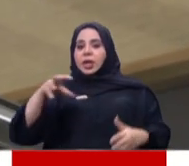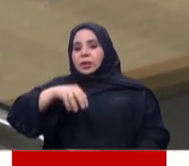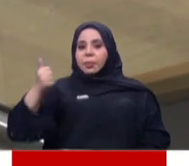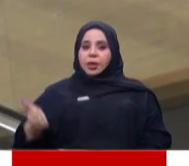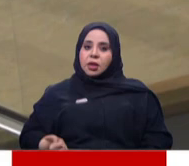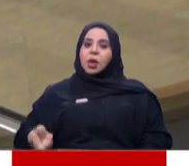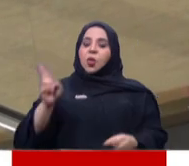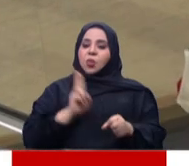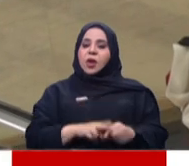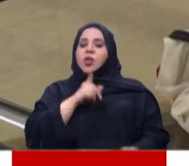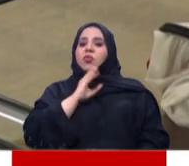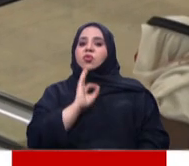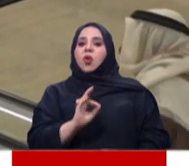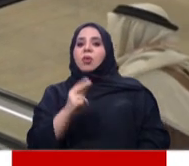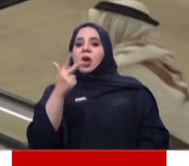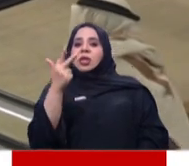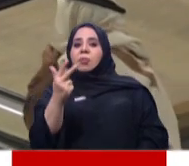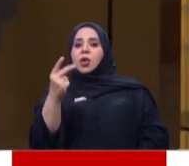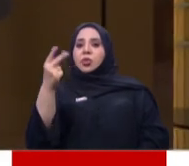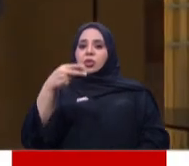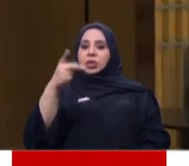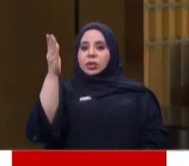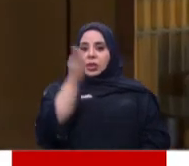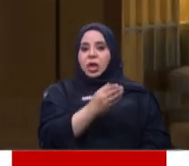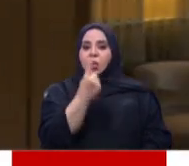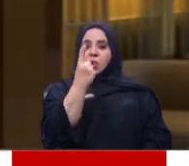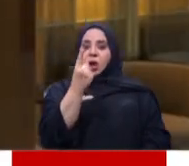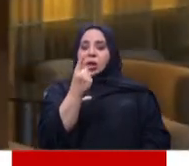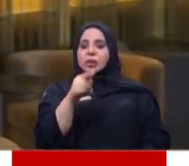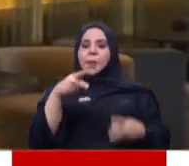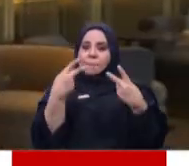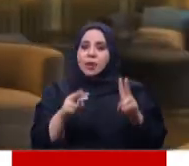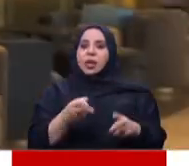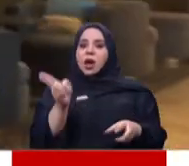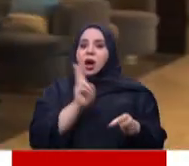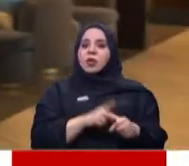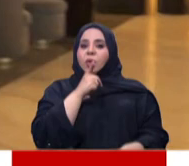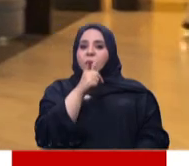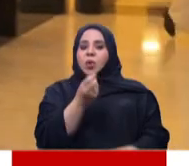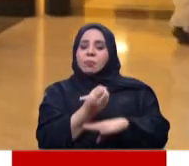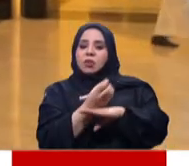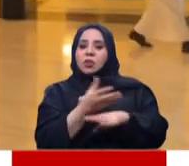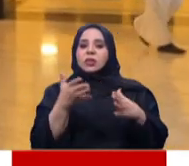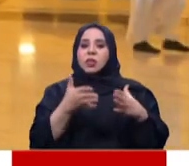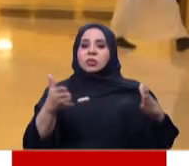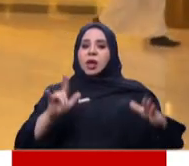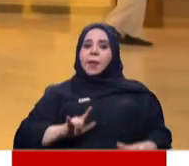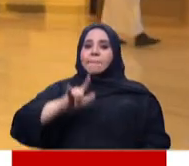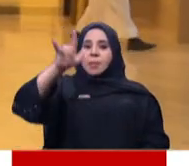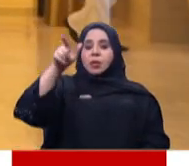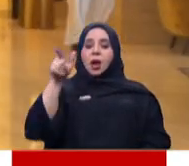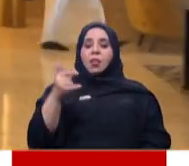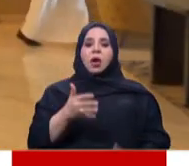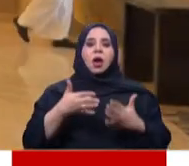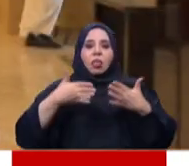الدولي في 28 من يناير الجاري. يذكر أن مشروع توسعة المطار يعد أحد